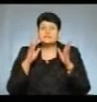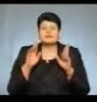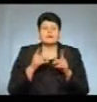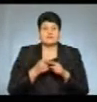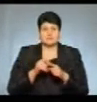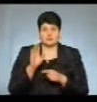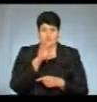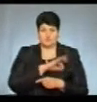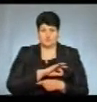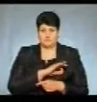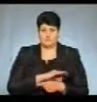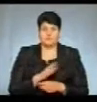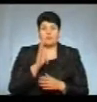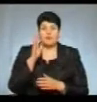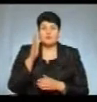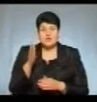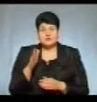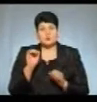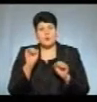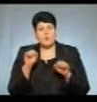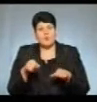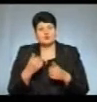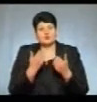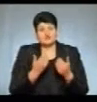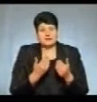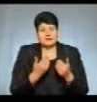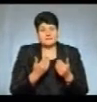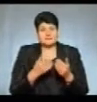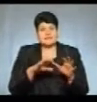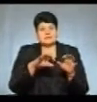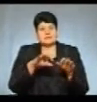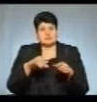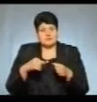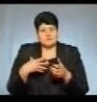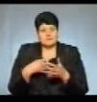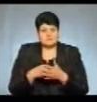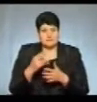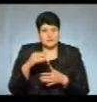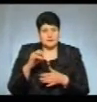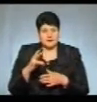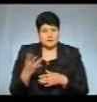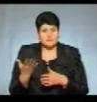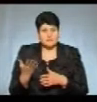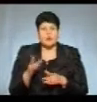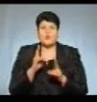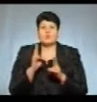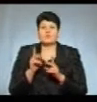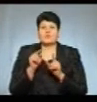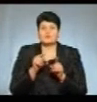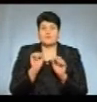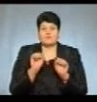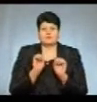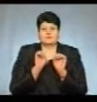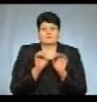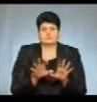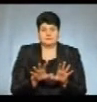будуть використовуватись в подальшому, чи можуть вони відкликати обробку цих персональних даних, і кому вони можуть бути передані,